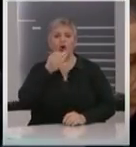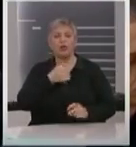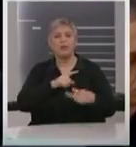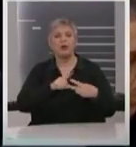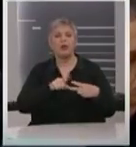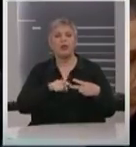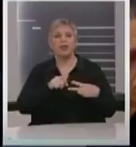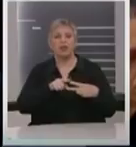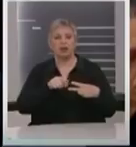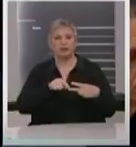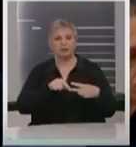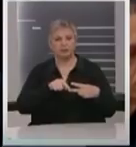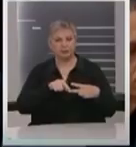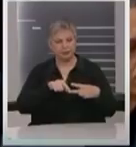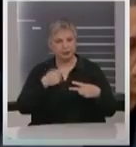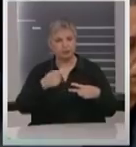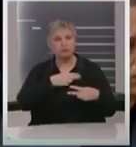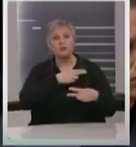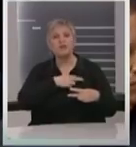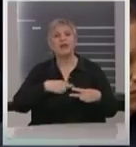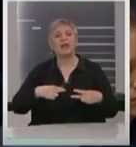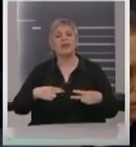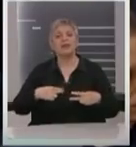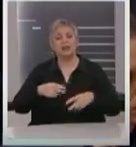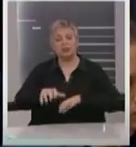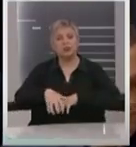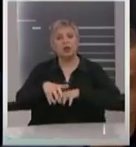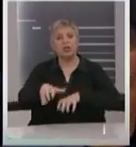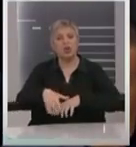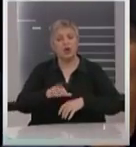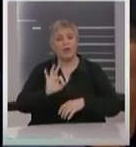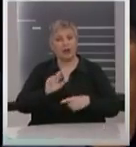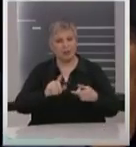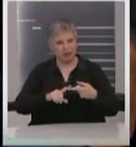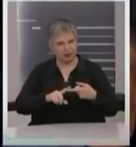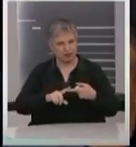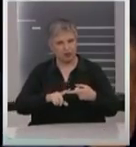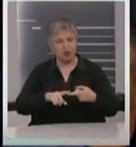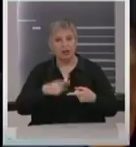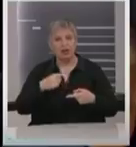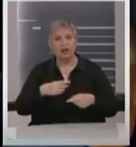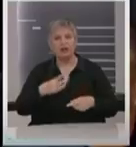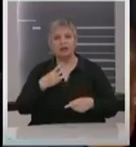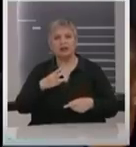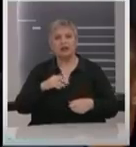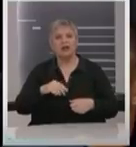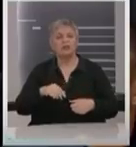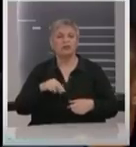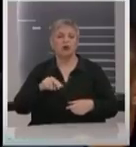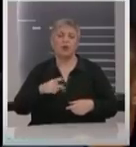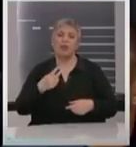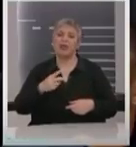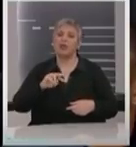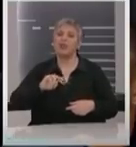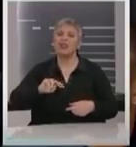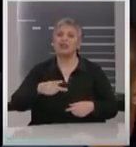Από τον καθηγητή γεωλογίας κύριο Φιλιππίδη. 2,3 εκατομμύρια ευρώ αποτιμά τη αγαθάριστη αξία του ελληνικού